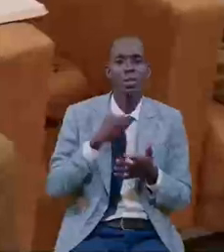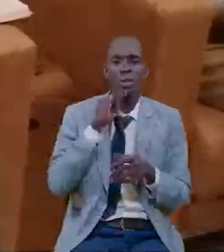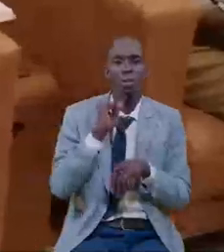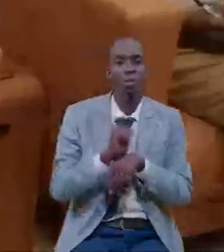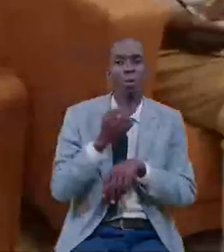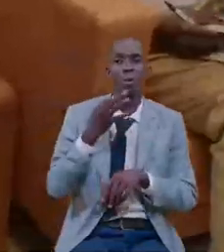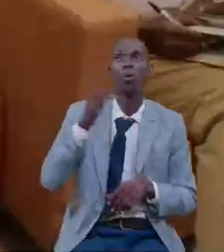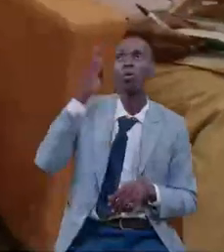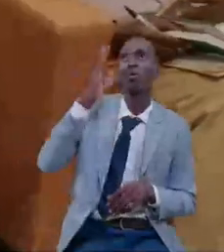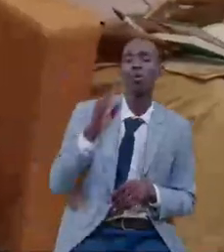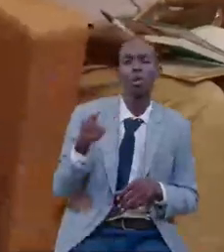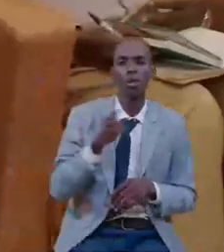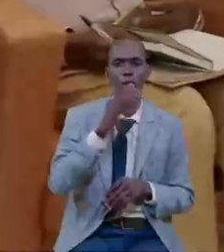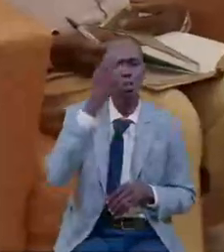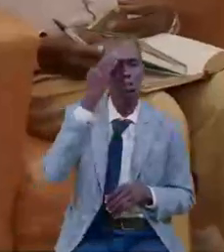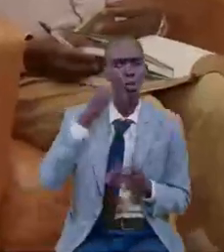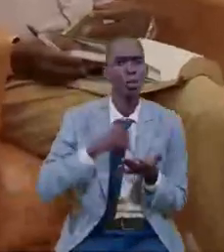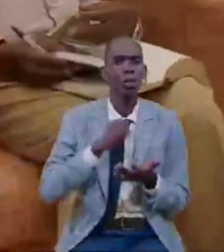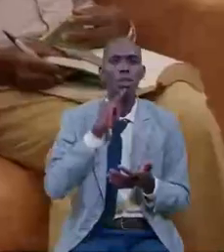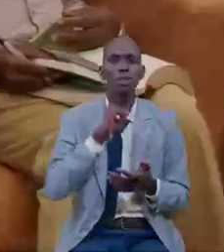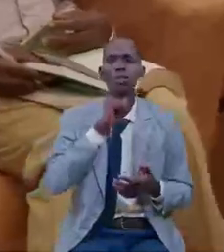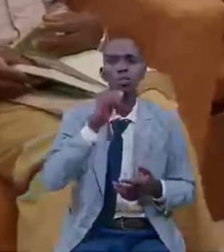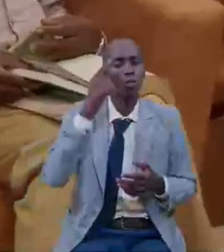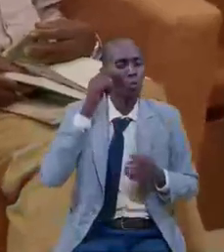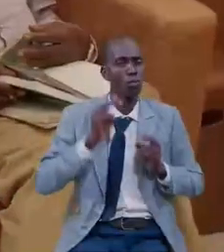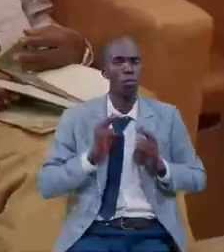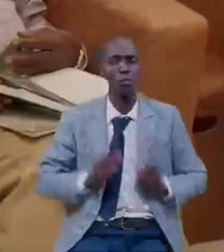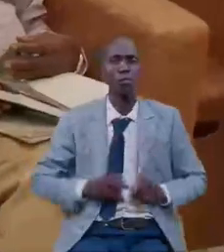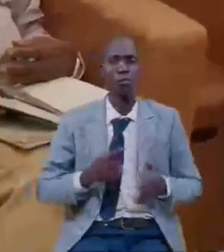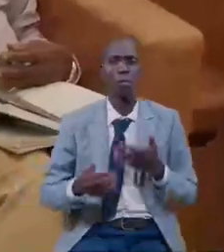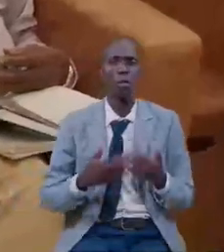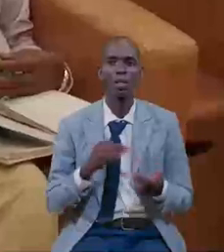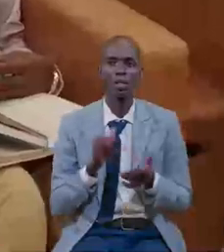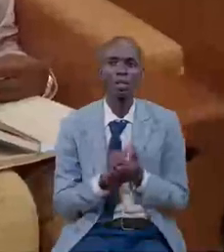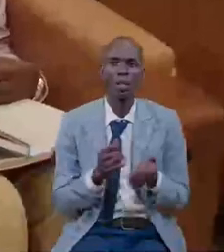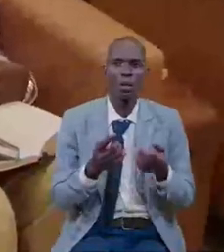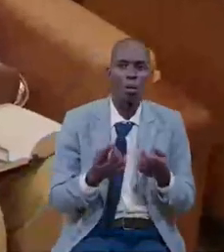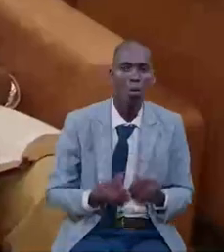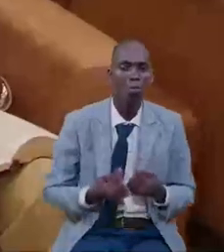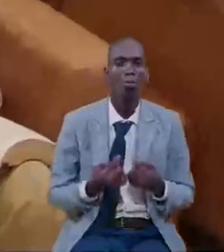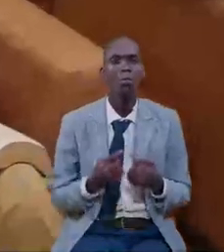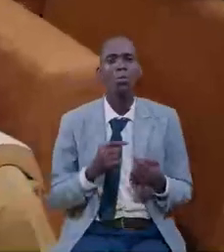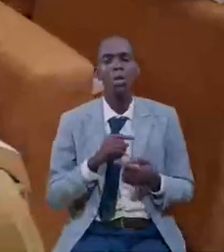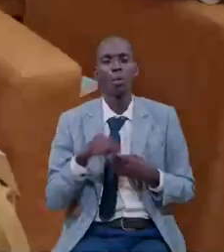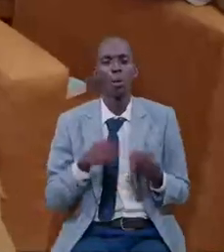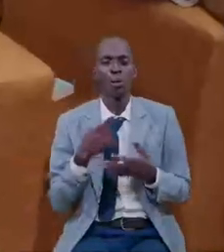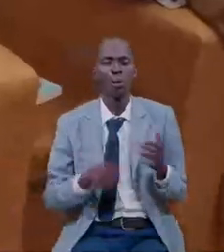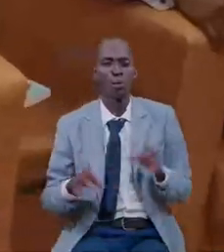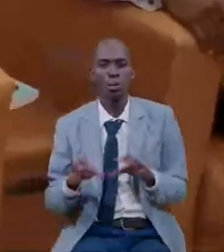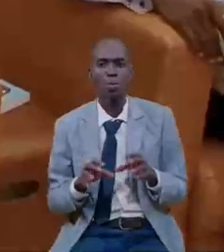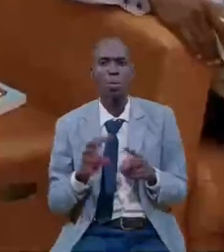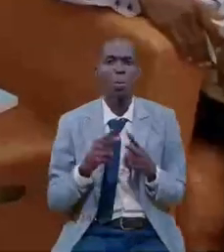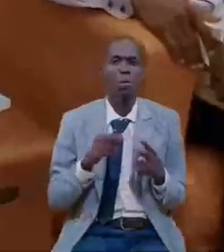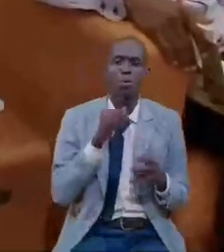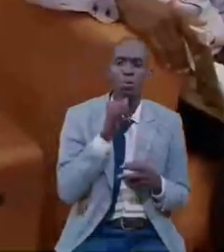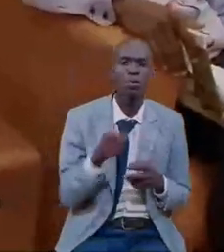savent que ce n'est pas l'homme. Quel que soit le sentiment de l'homme envers ce qu'ils font, alors ce que l'homme ne sent pas,